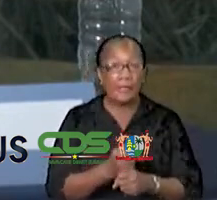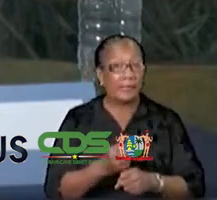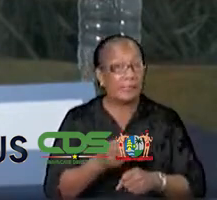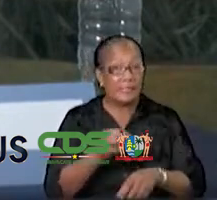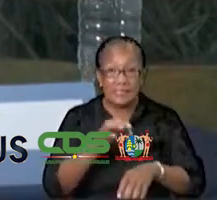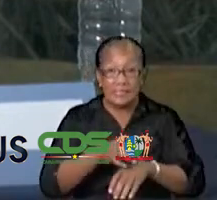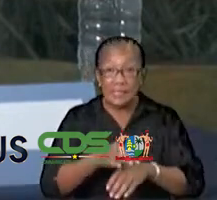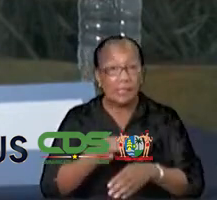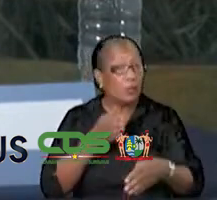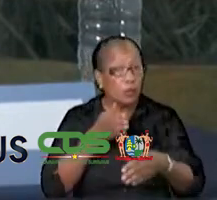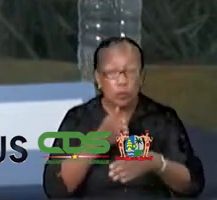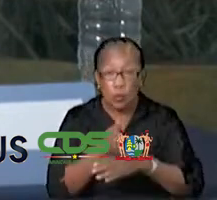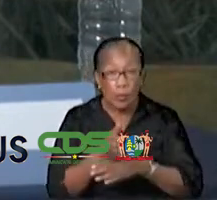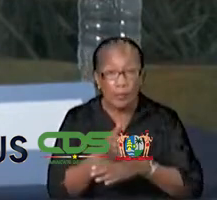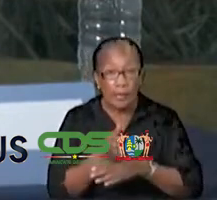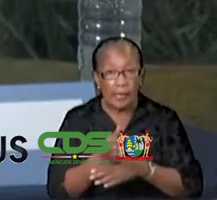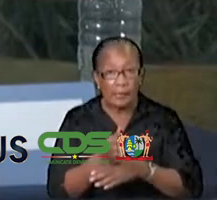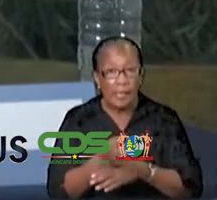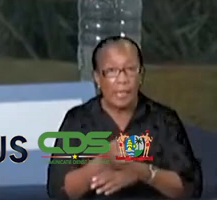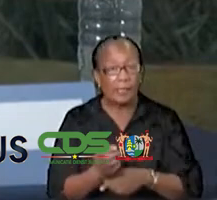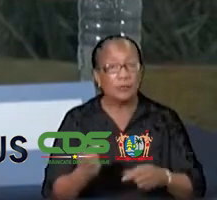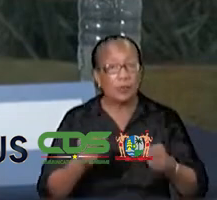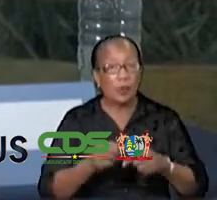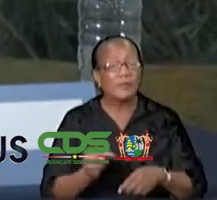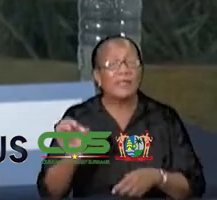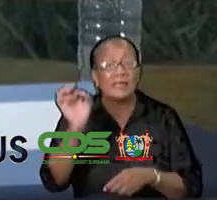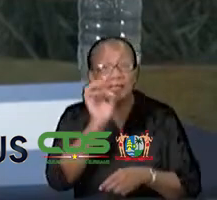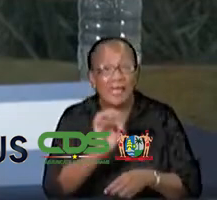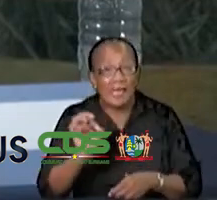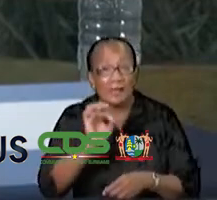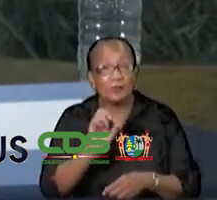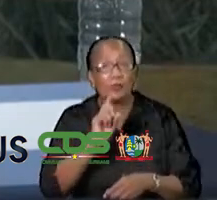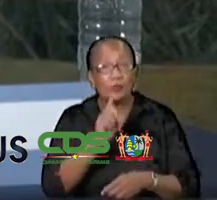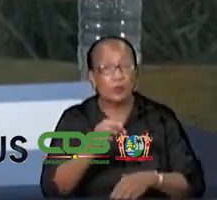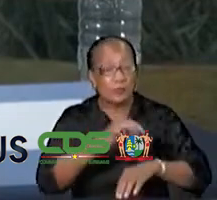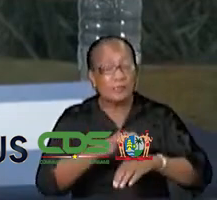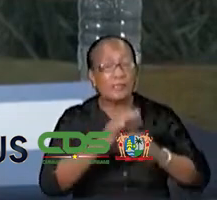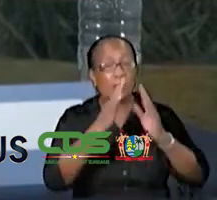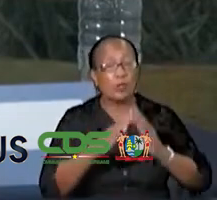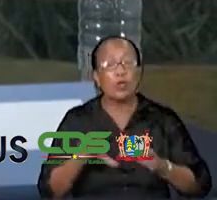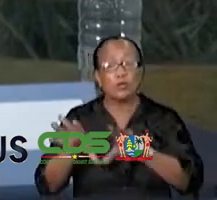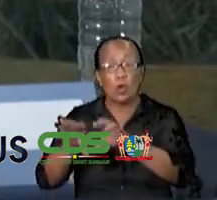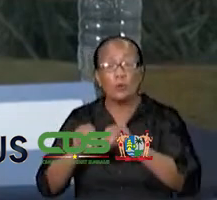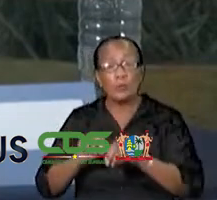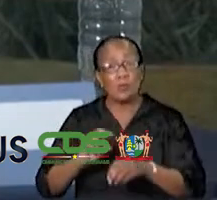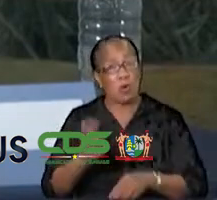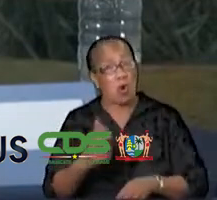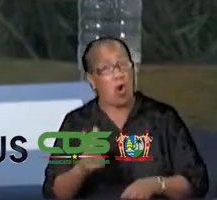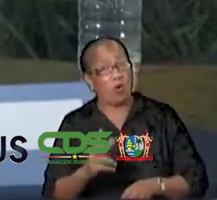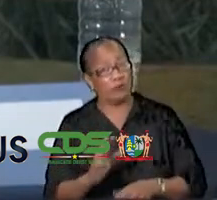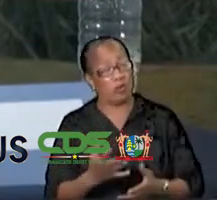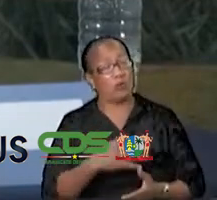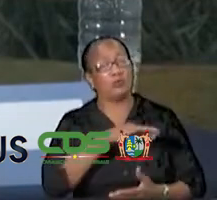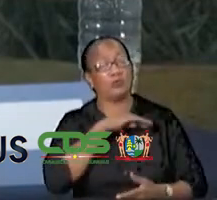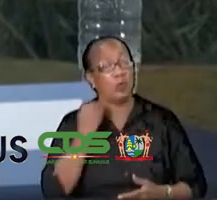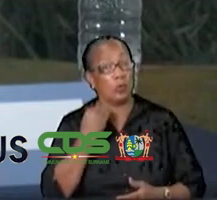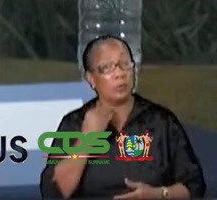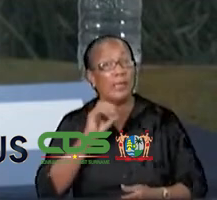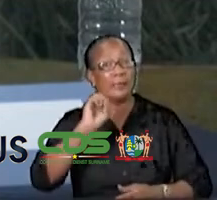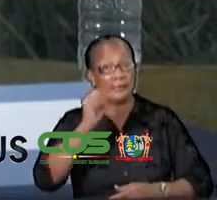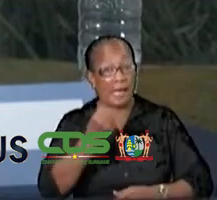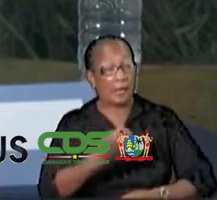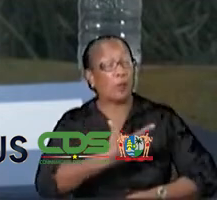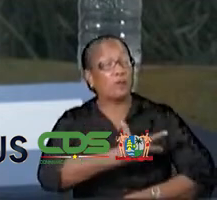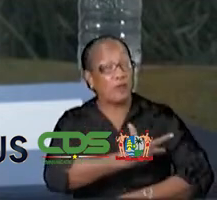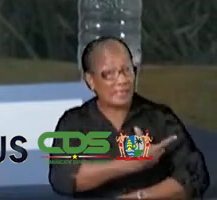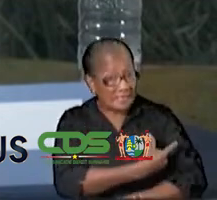en dat je komt in een ernstig beloop waarbij je opgenomen moet worden of zelfs dood kan gaan. Dus het vaccin, en dat is ook waarom we steeds